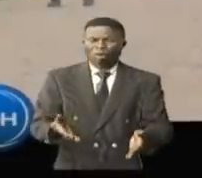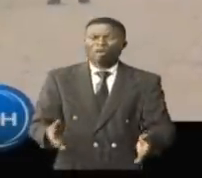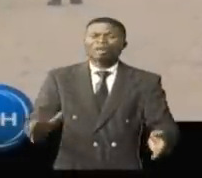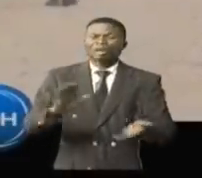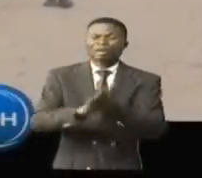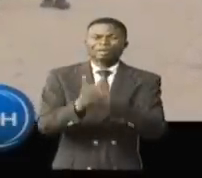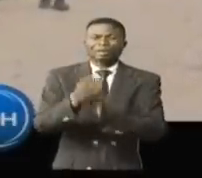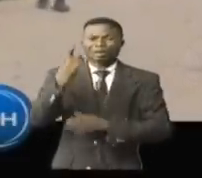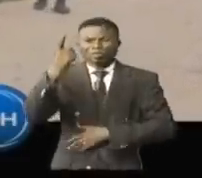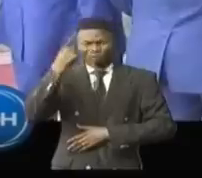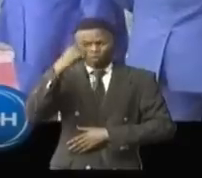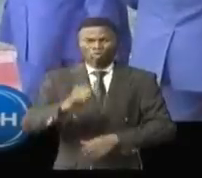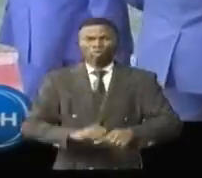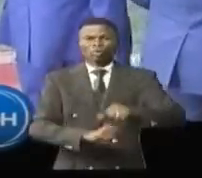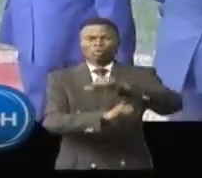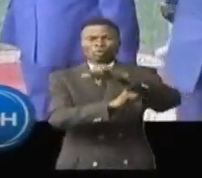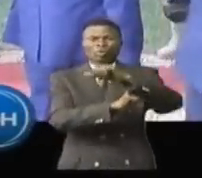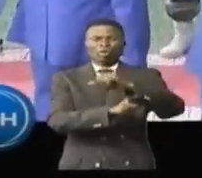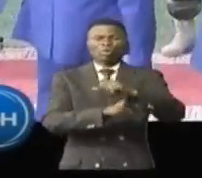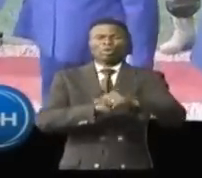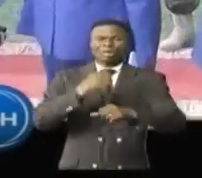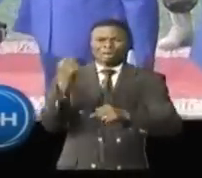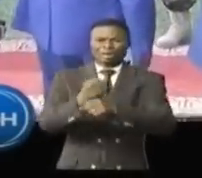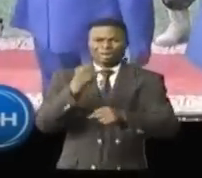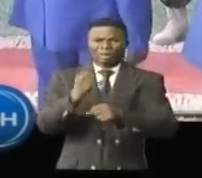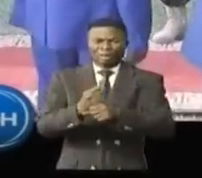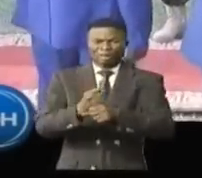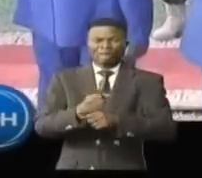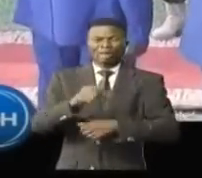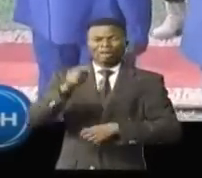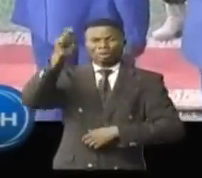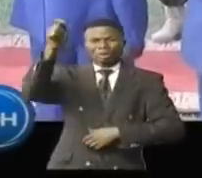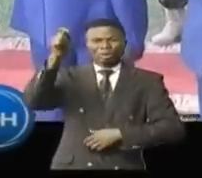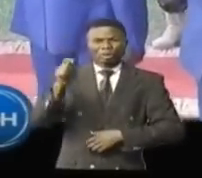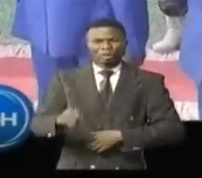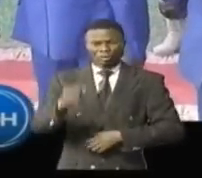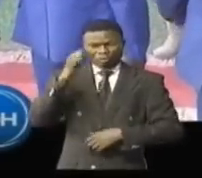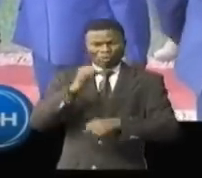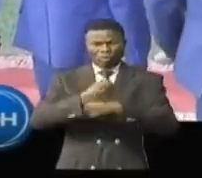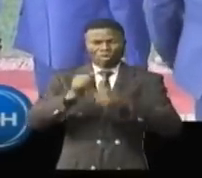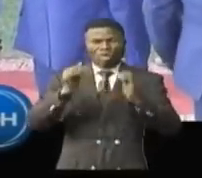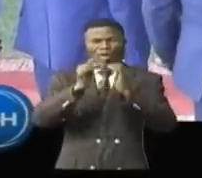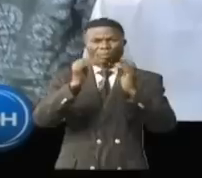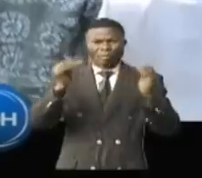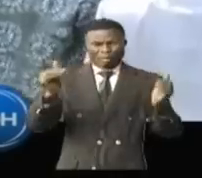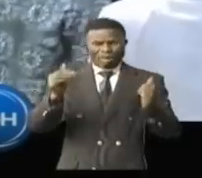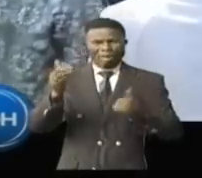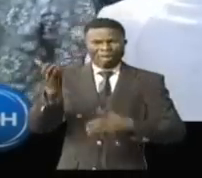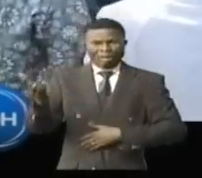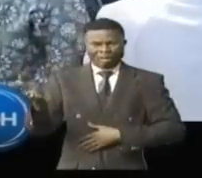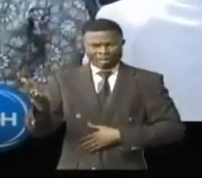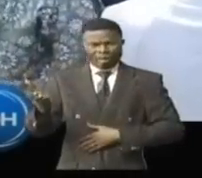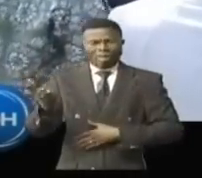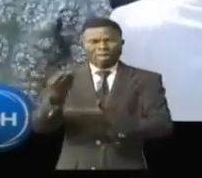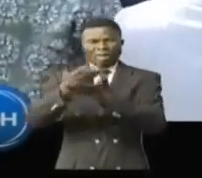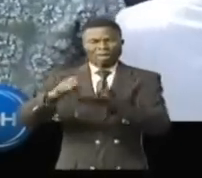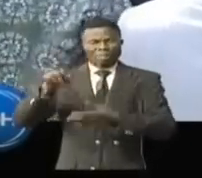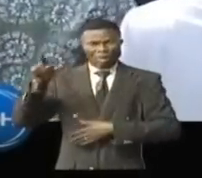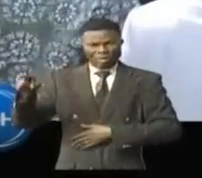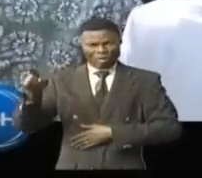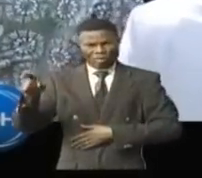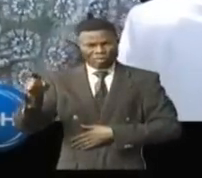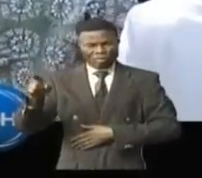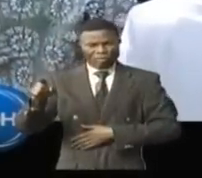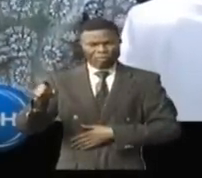ensemble pour appuyer le démarche de l'administration militaire pour le rétablissement de l'autorité de l'État dans cette province,